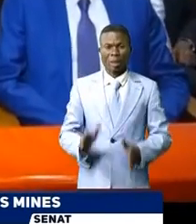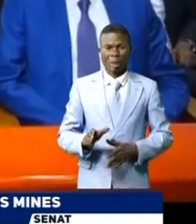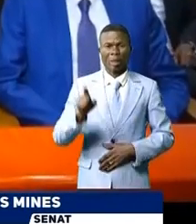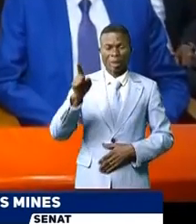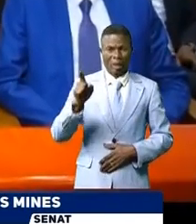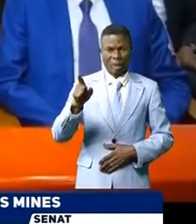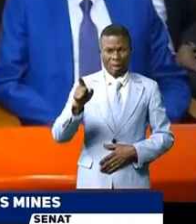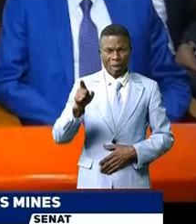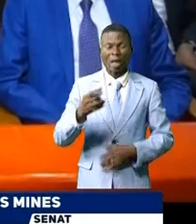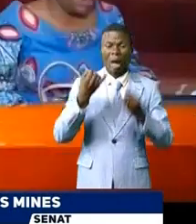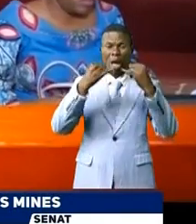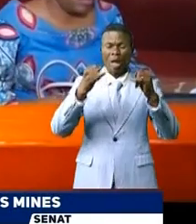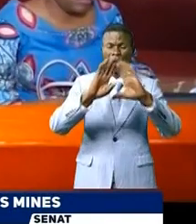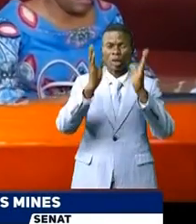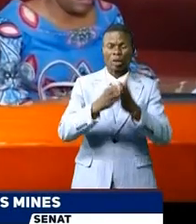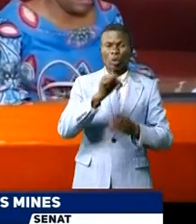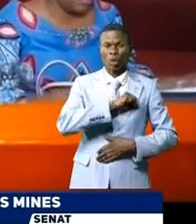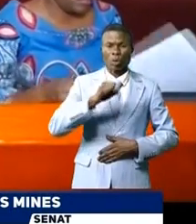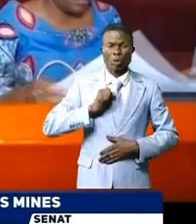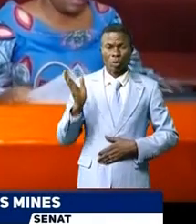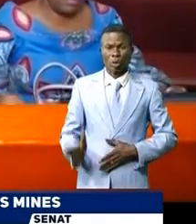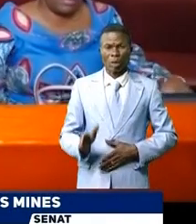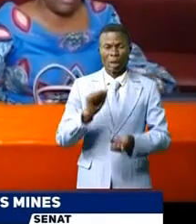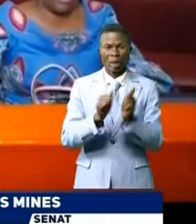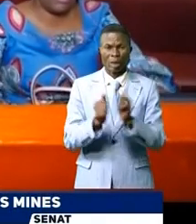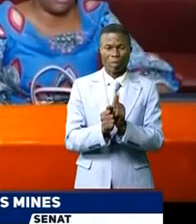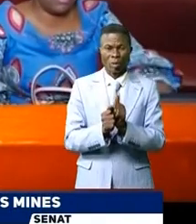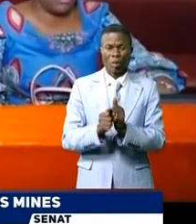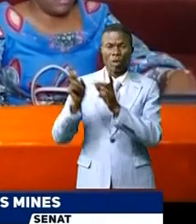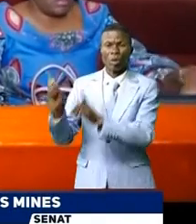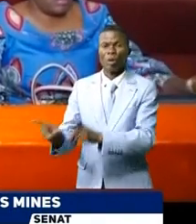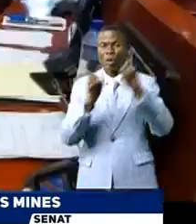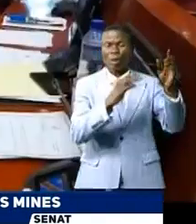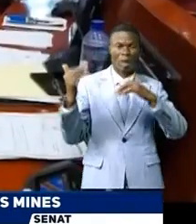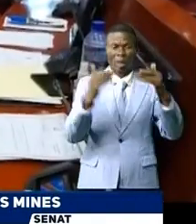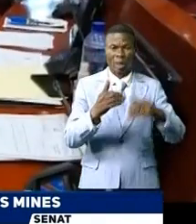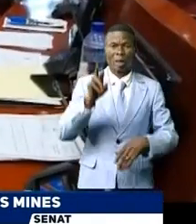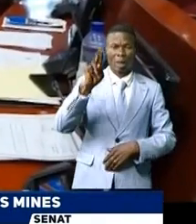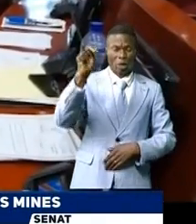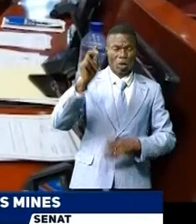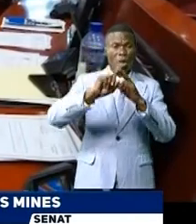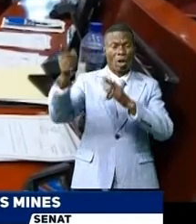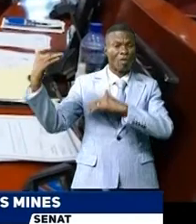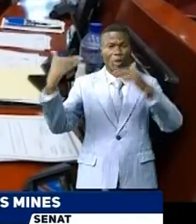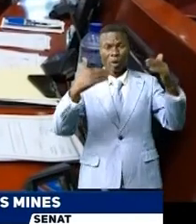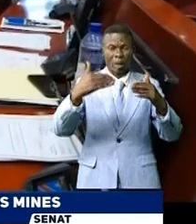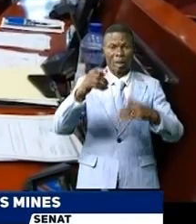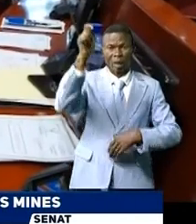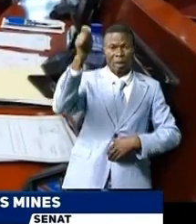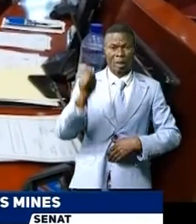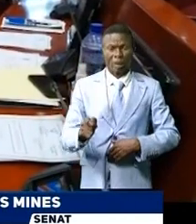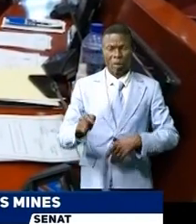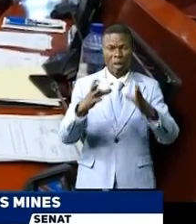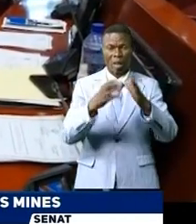Vunabandi, qui a informé la plénière de la situation des déplacés de guerre à Rutshuru, fouillant les combats entre les éléments du